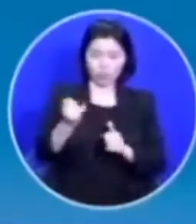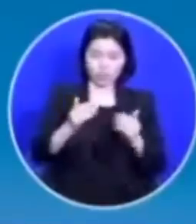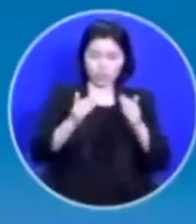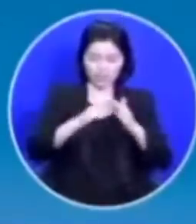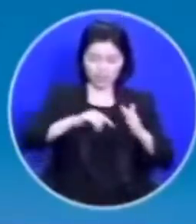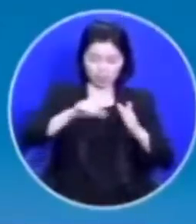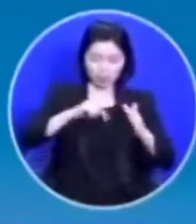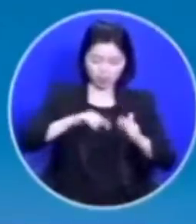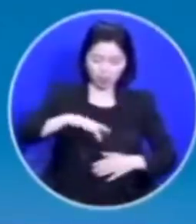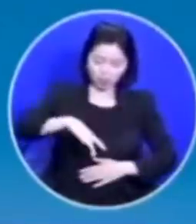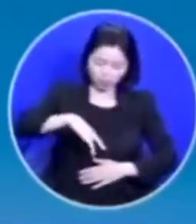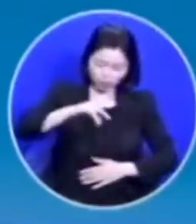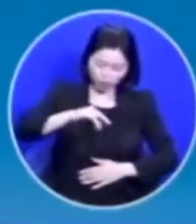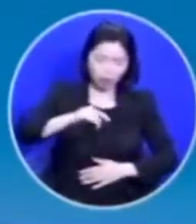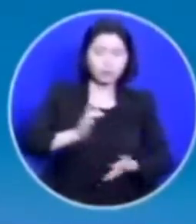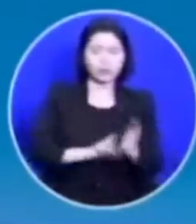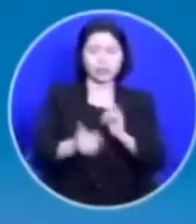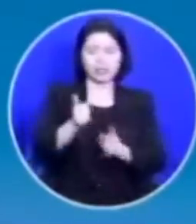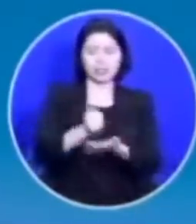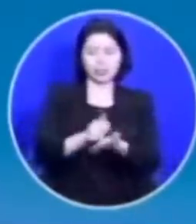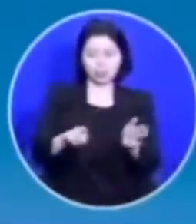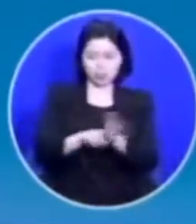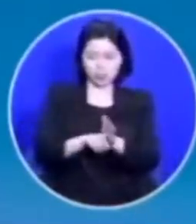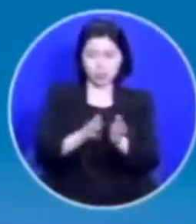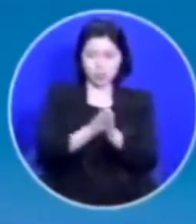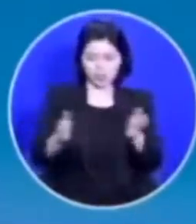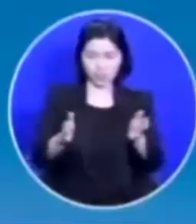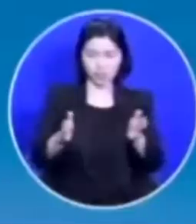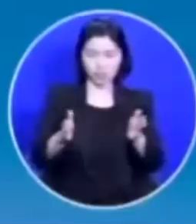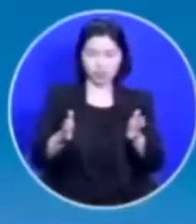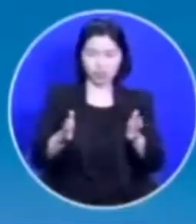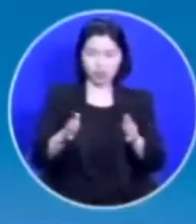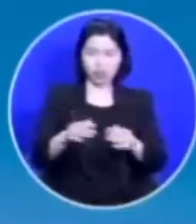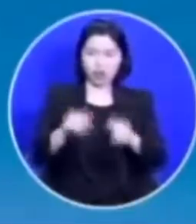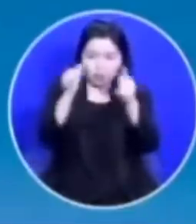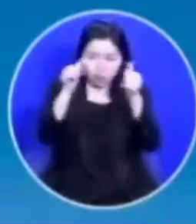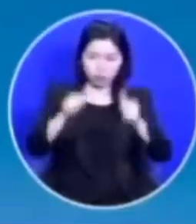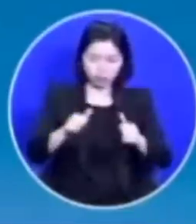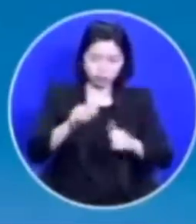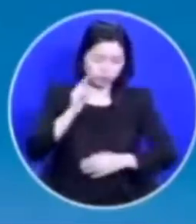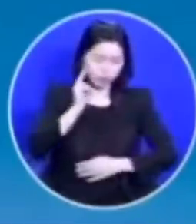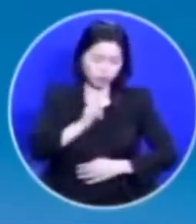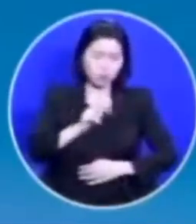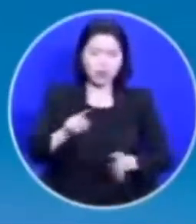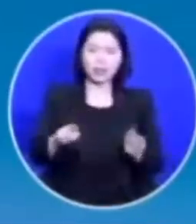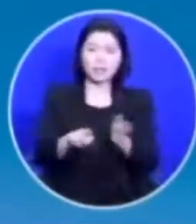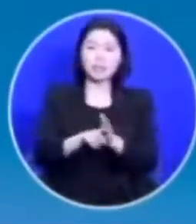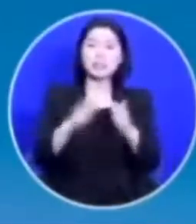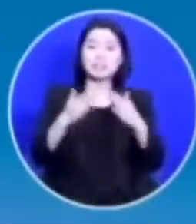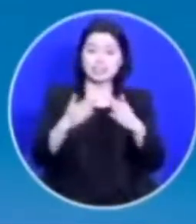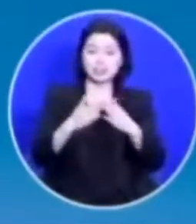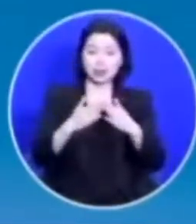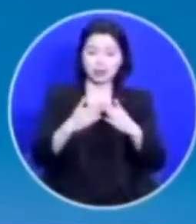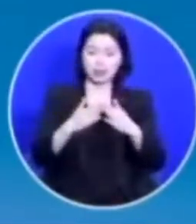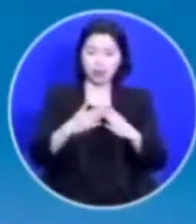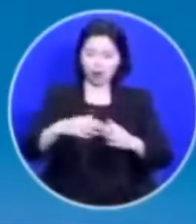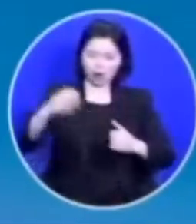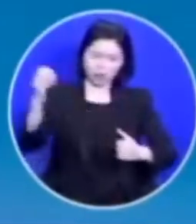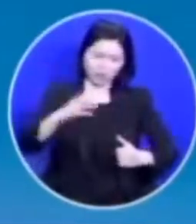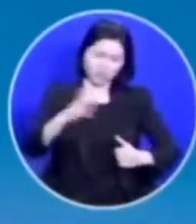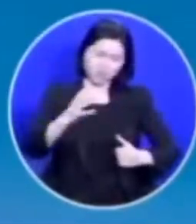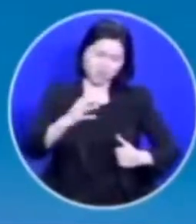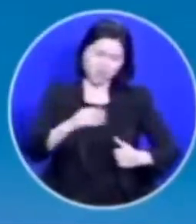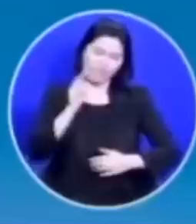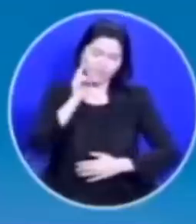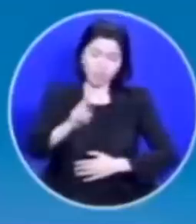처음 예수를 믿었습니다 우상을 아주 극심하게 섬기는 그런 집안이라 핍박이 말할 수가